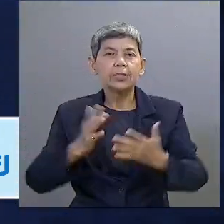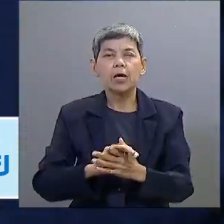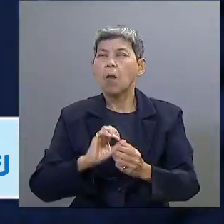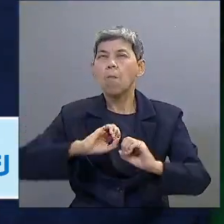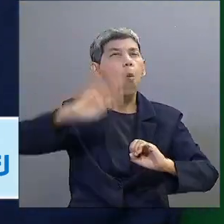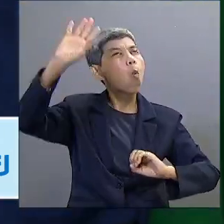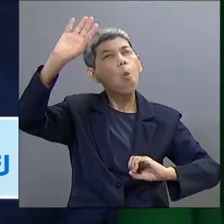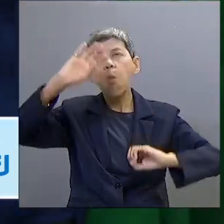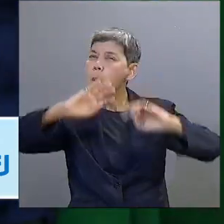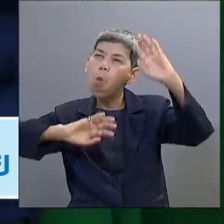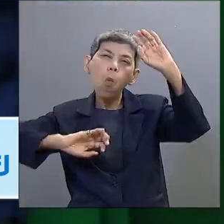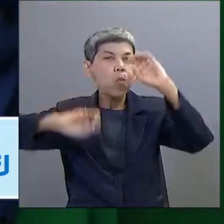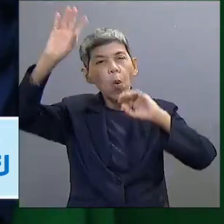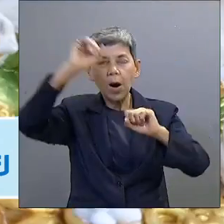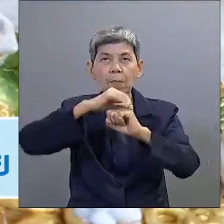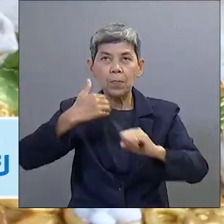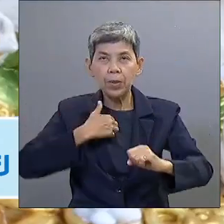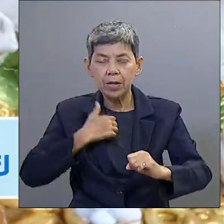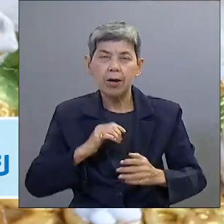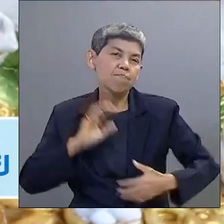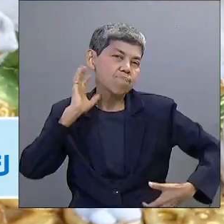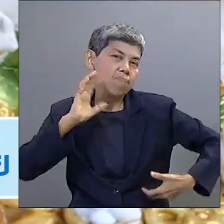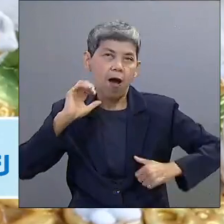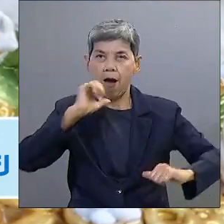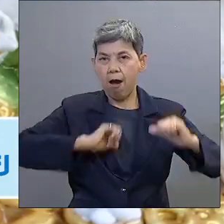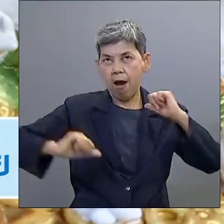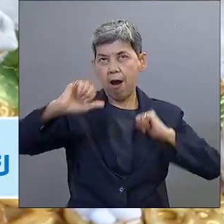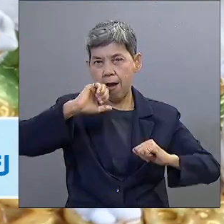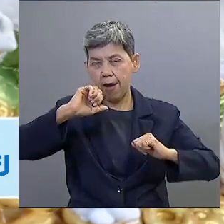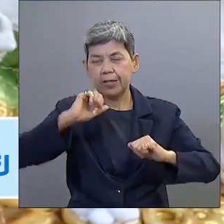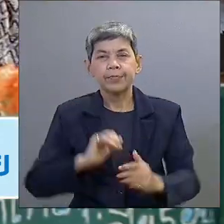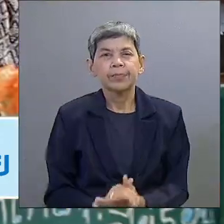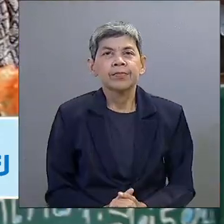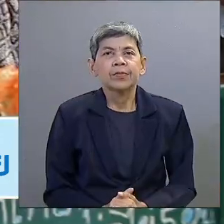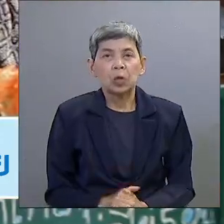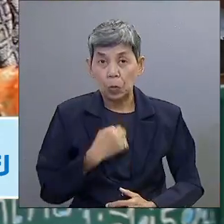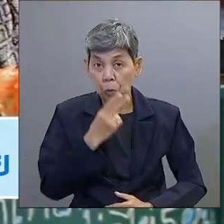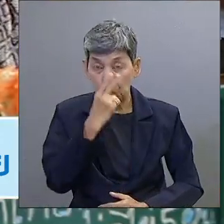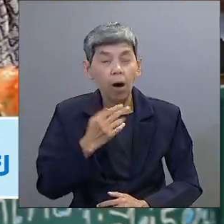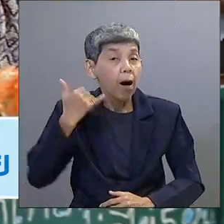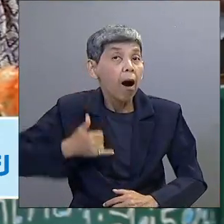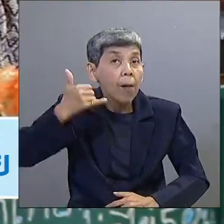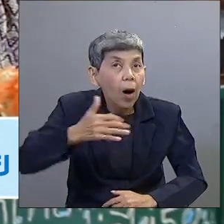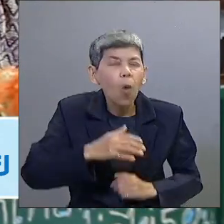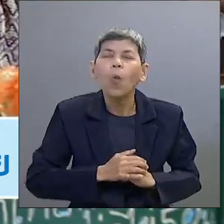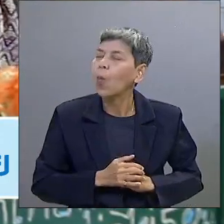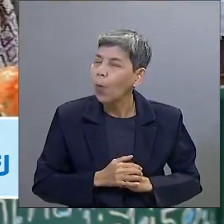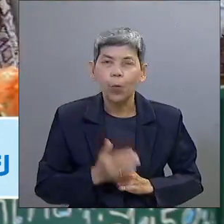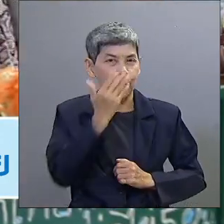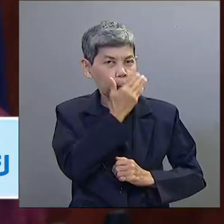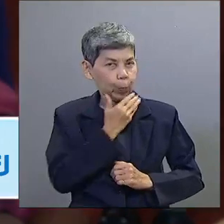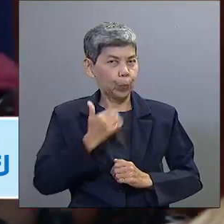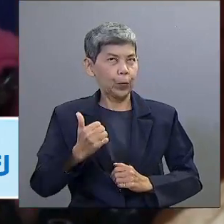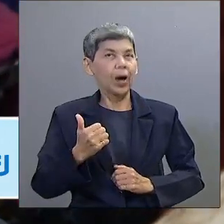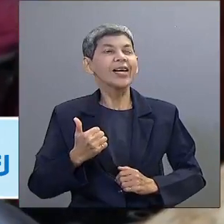ตะไลไฟพะเนียงการแสดงโขนละครหุ่นแล้วก็การตะเล่นต่างๆนะคะต้องบอกว่าใครที่เคยไปเนี่ยจะต้องบอกว่าสวยมากทีเดียวนอกจาก